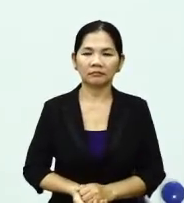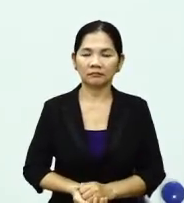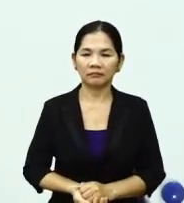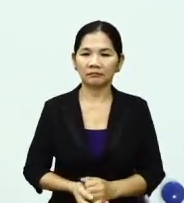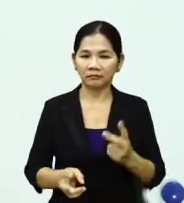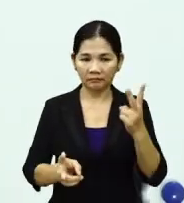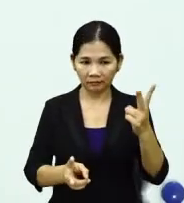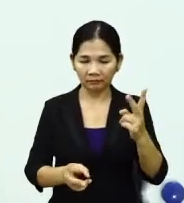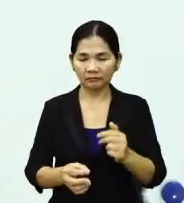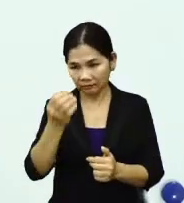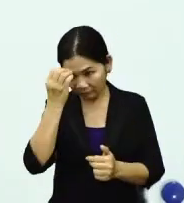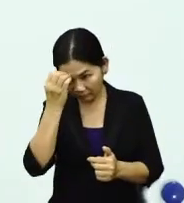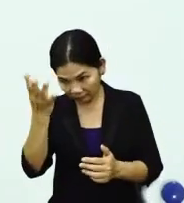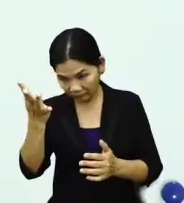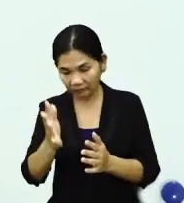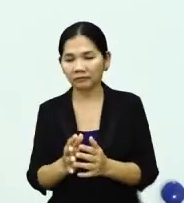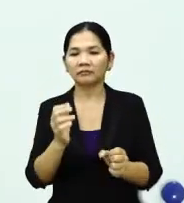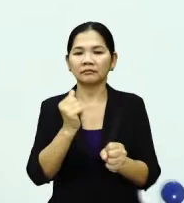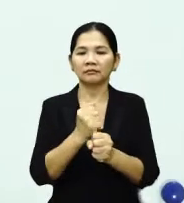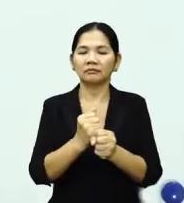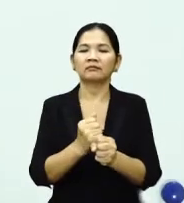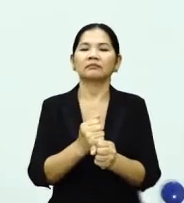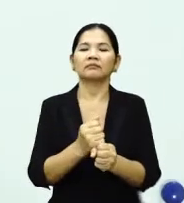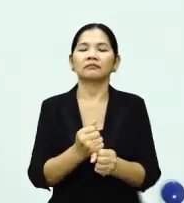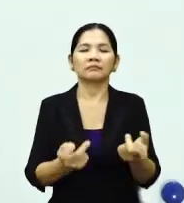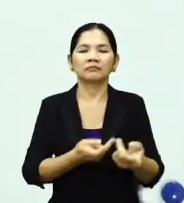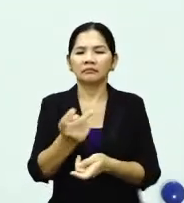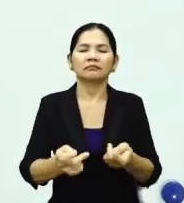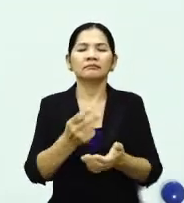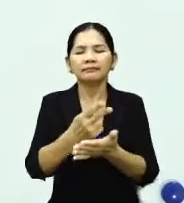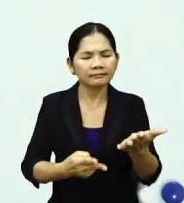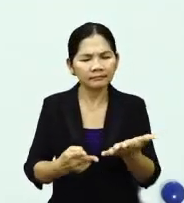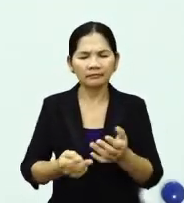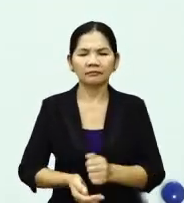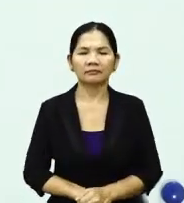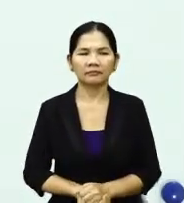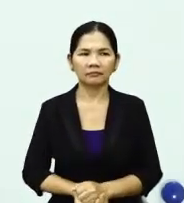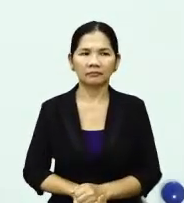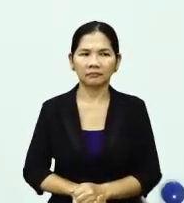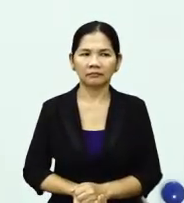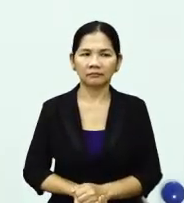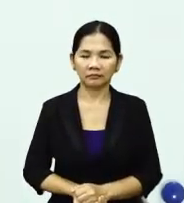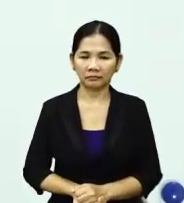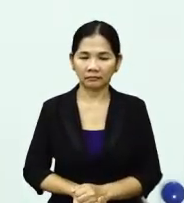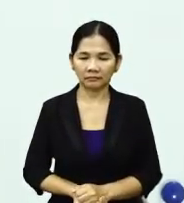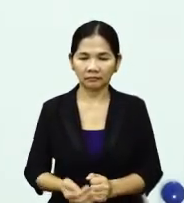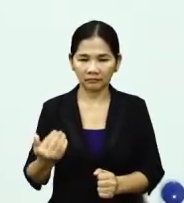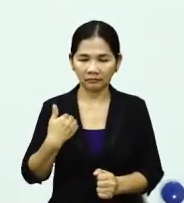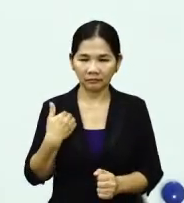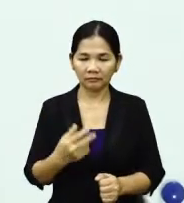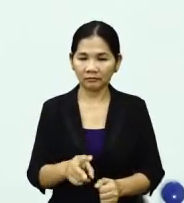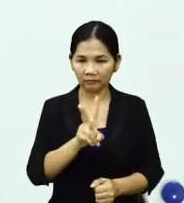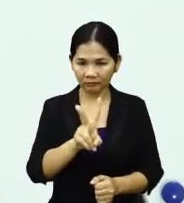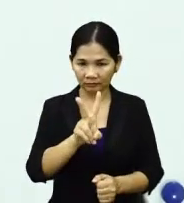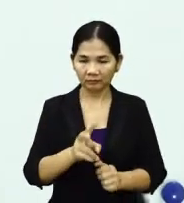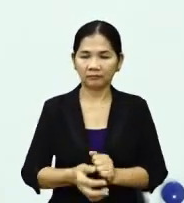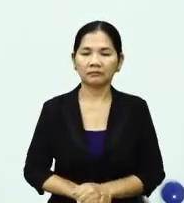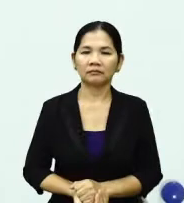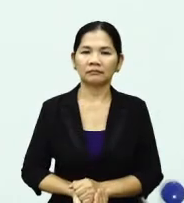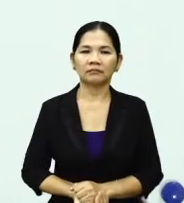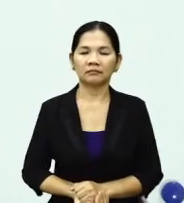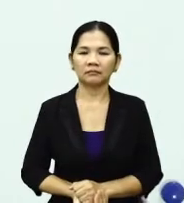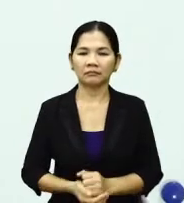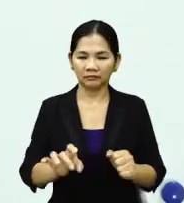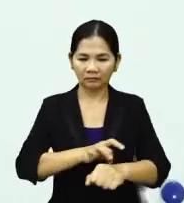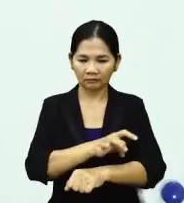vì ta kê tập xa đam bề vậy chà chẳng xâm nụ bà chẳng cứ miên xâm nụ bì xâm nụ này ai nhả lấy nó